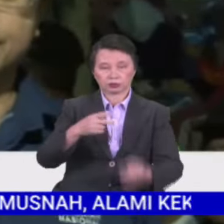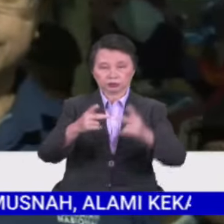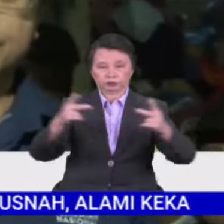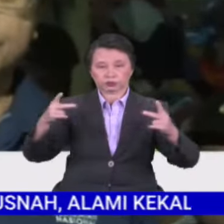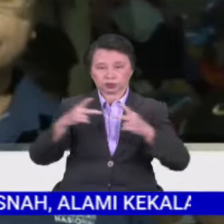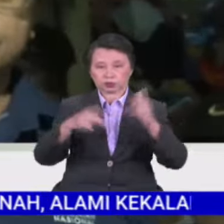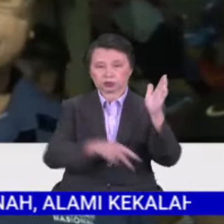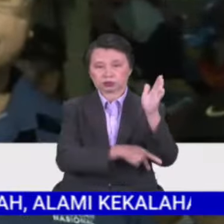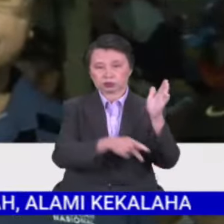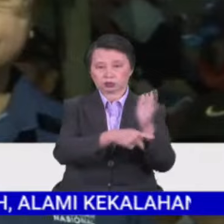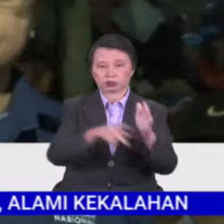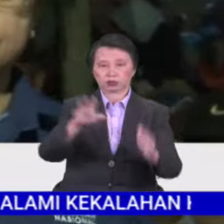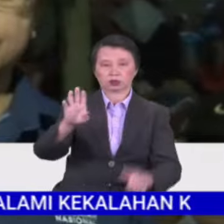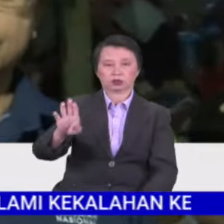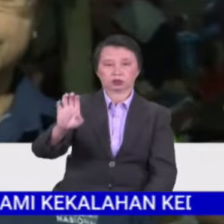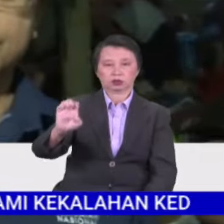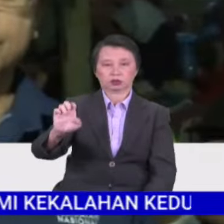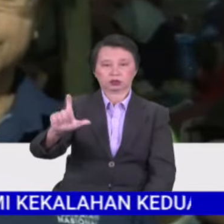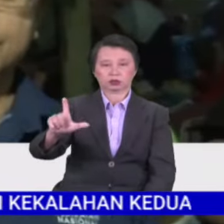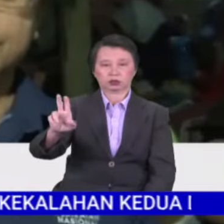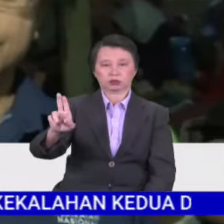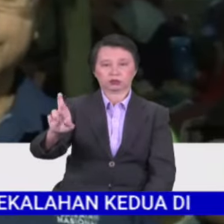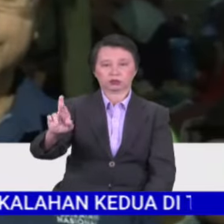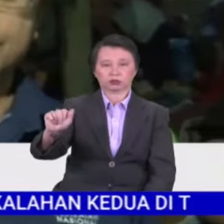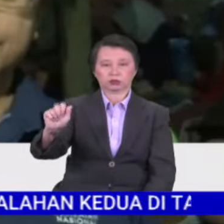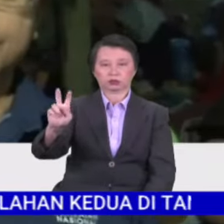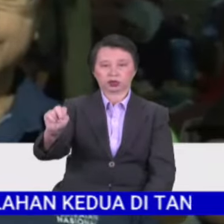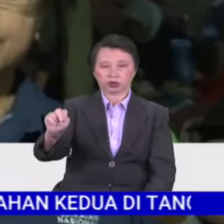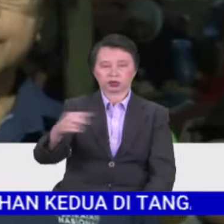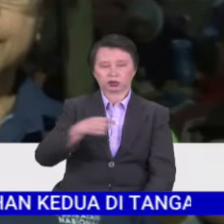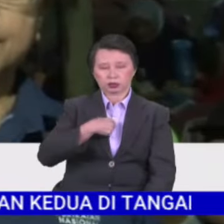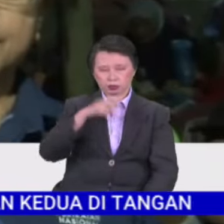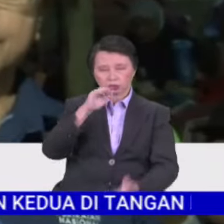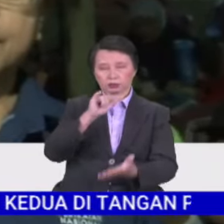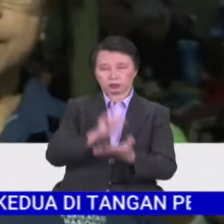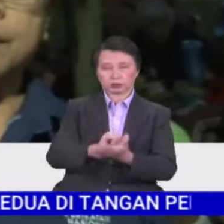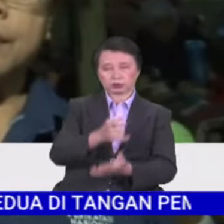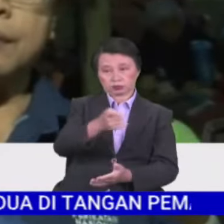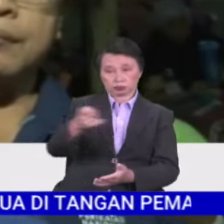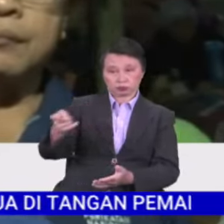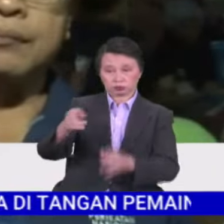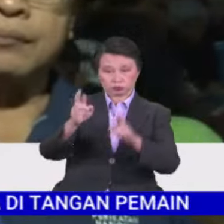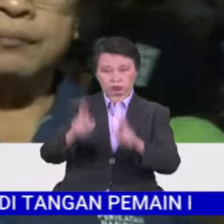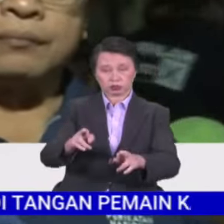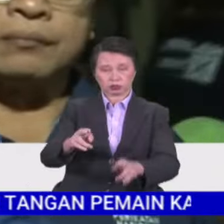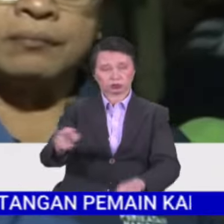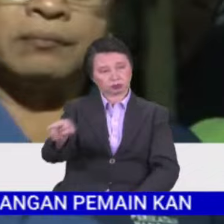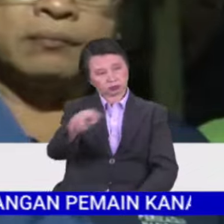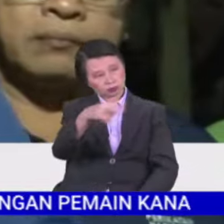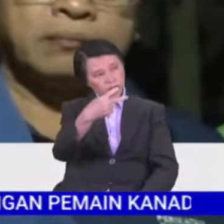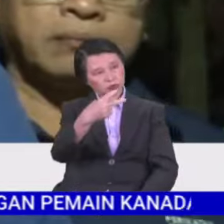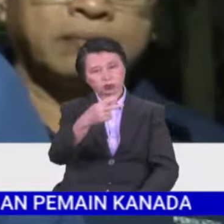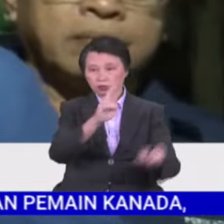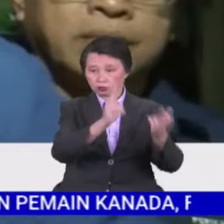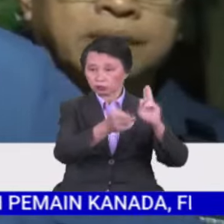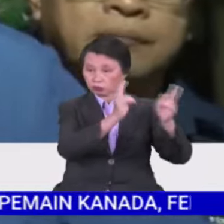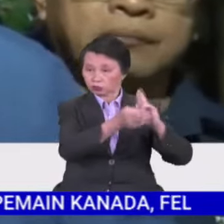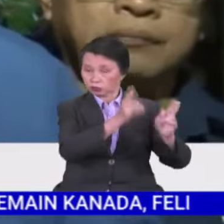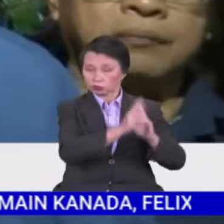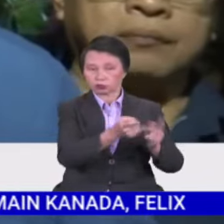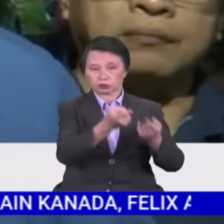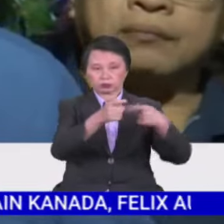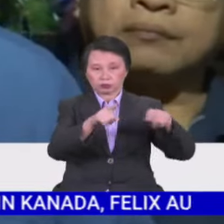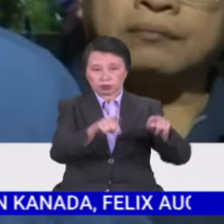kawasan Parlimen Beluran ini. Saya yakin pengundi-pengundi melihat, merasai perubahan-perubahan yang sedang